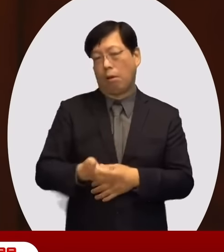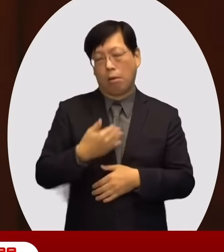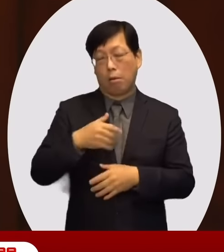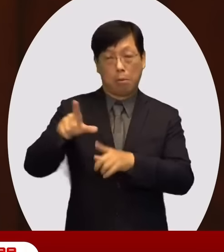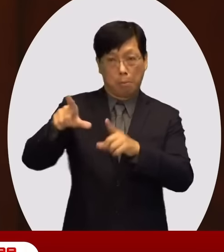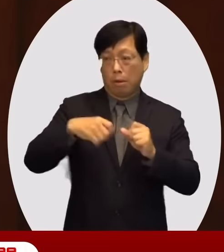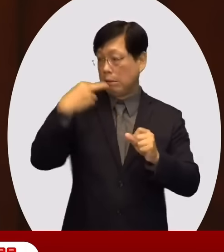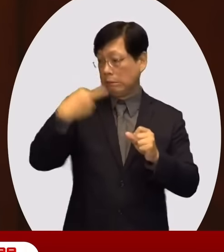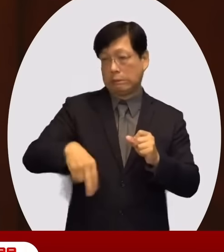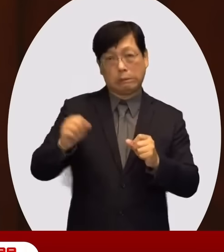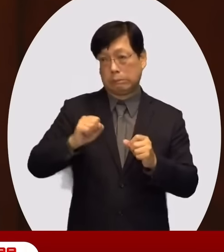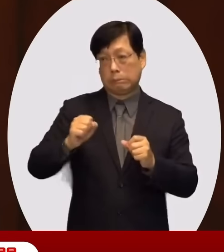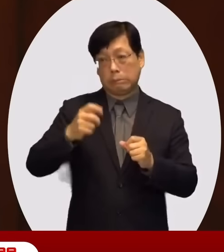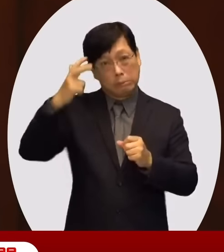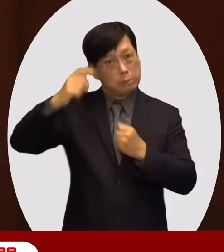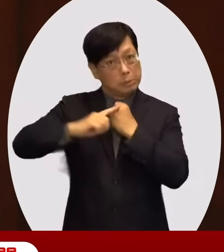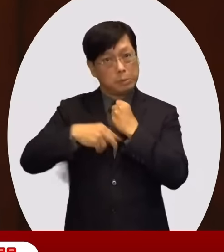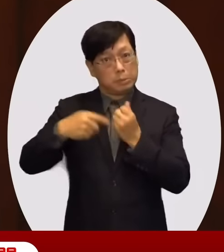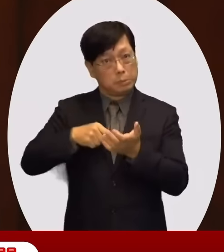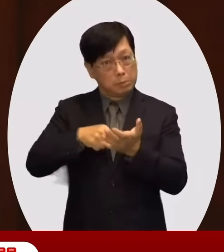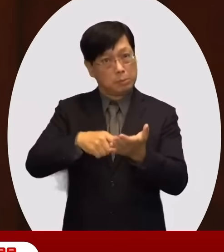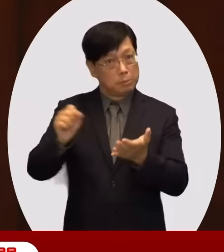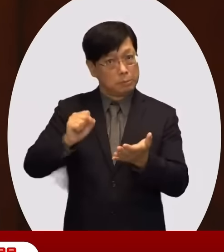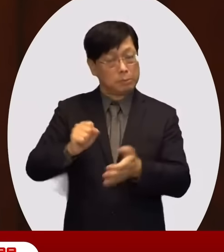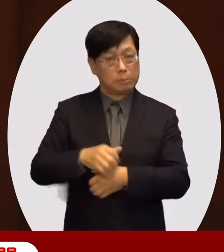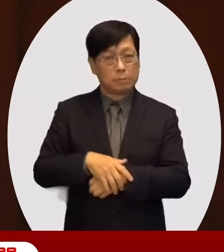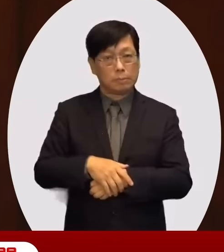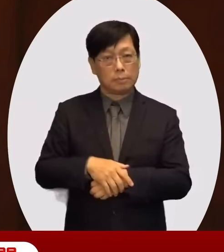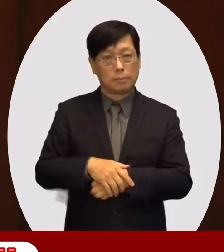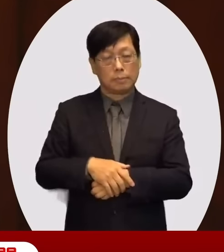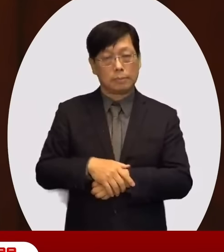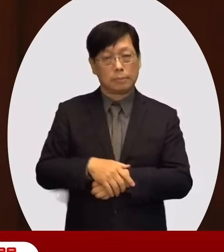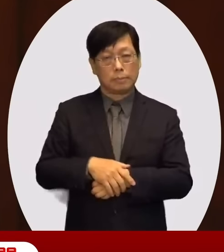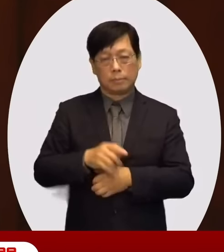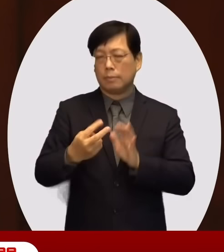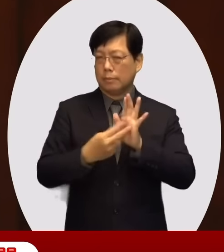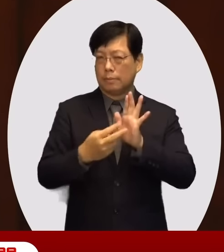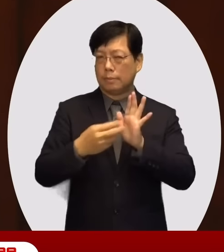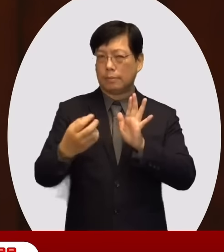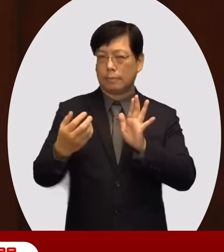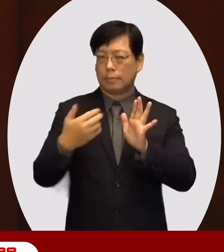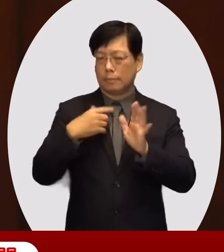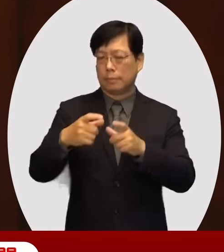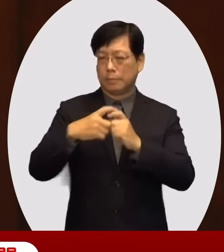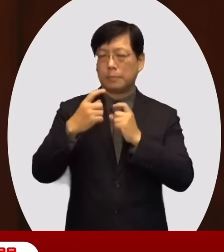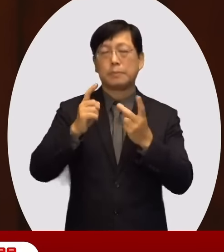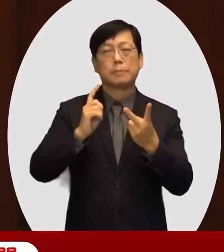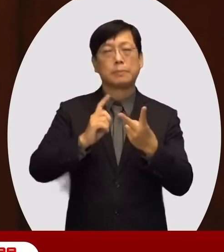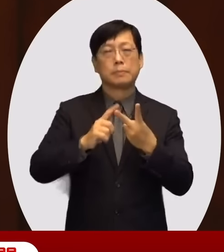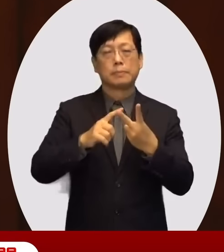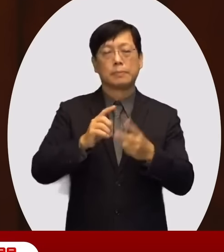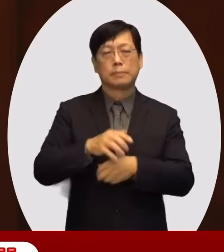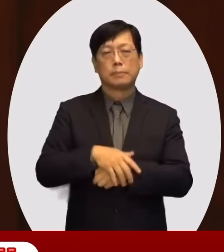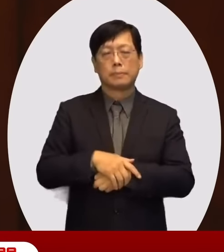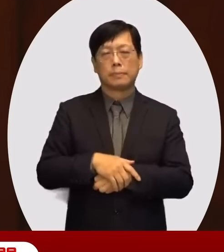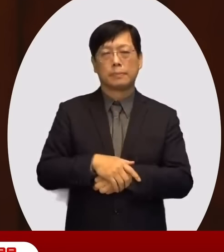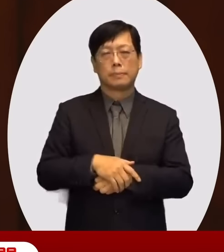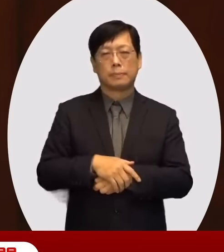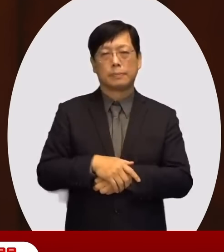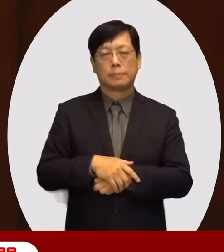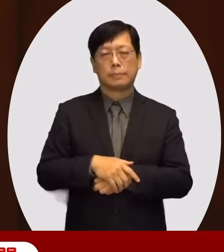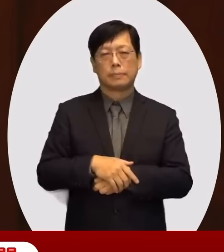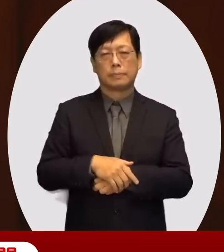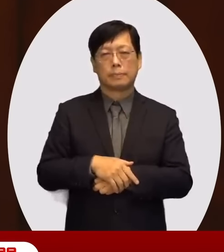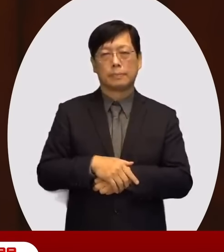不能够再就违宪的争议提请宪法法庭？这一点先请你们回答。那接下来第二个问题